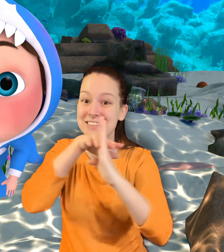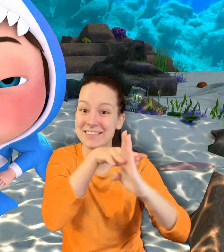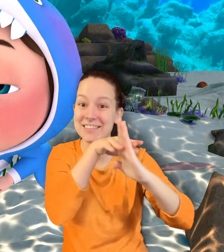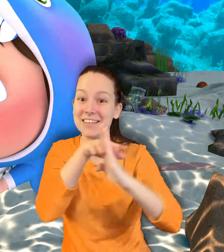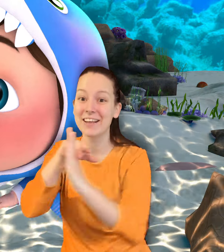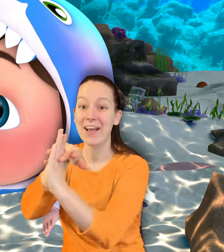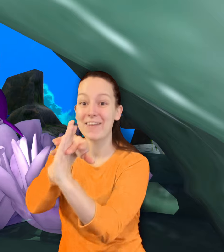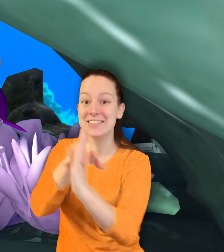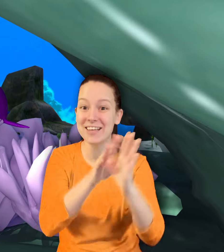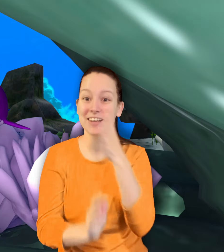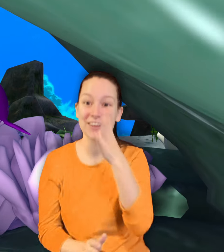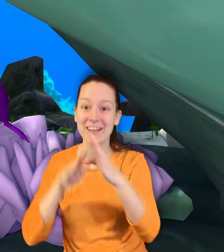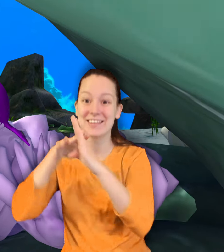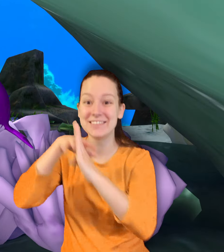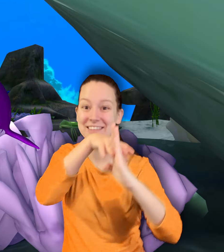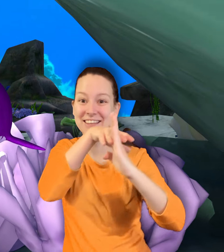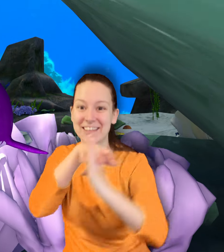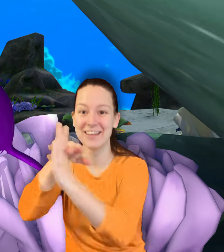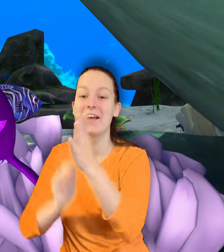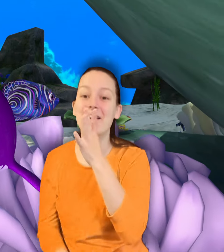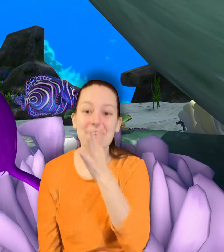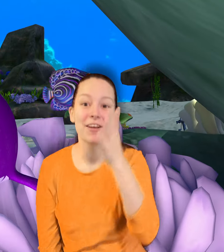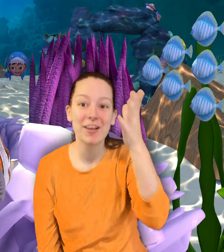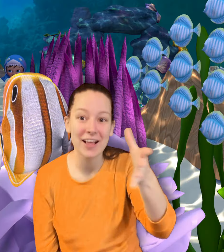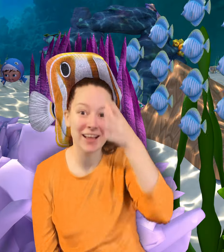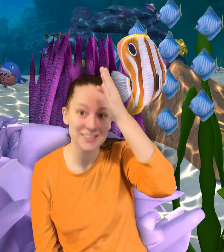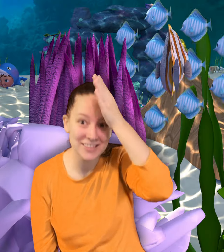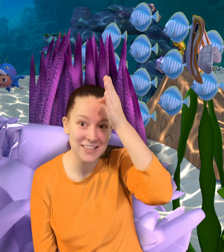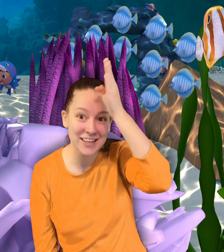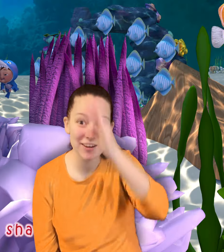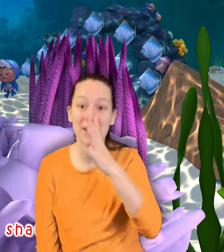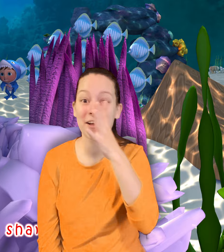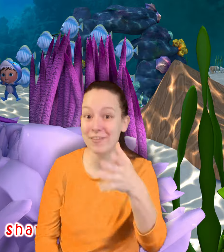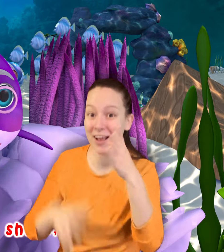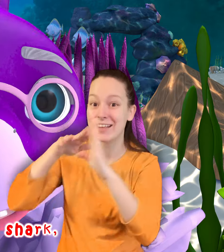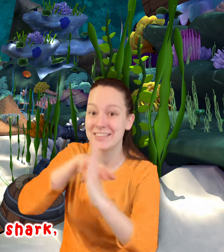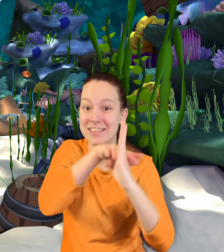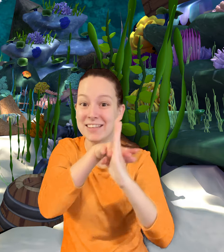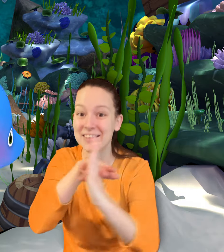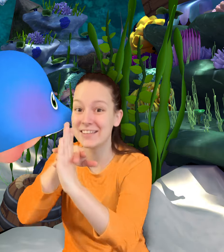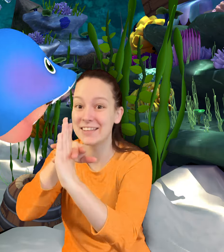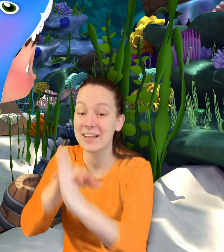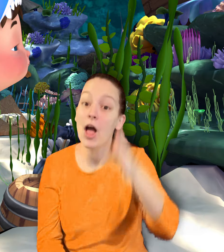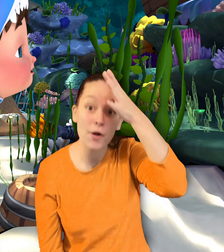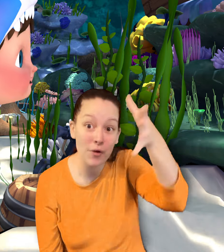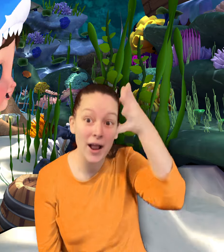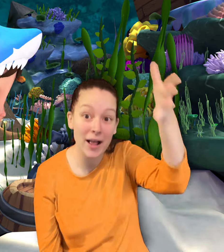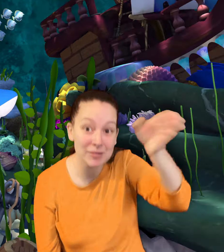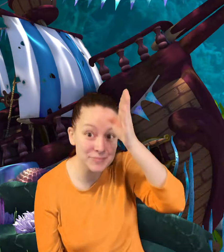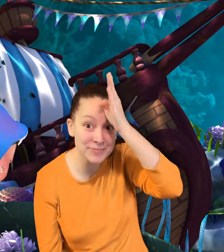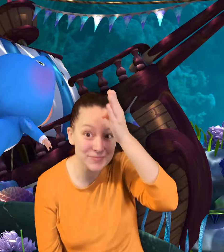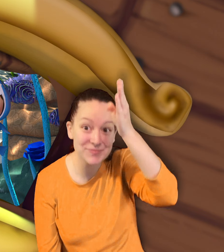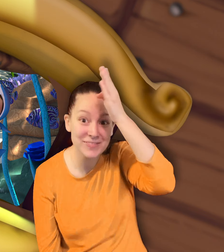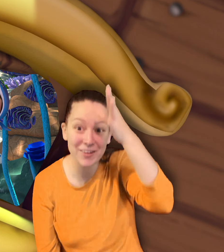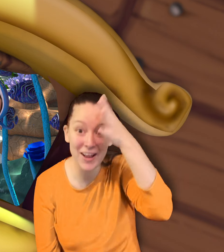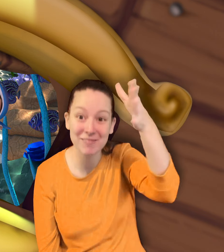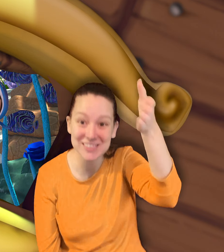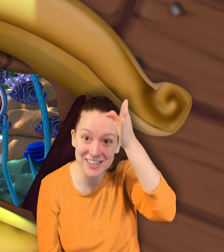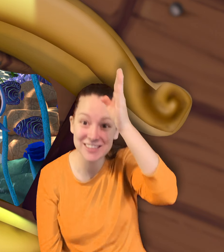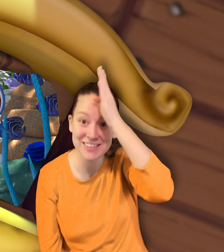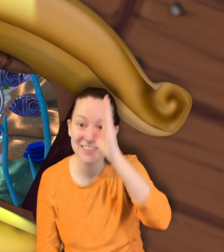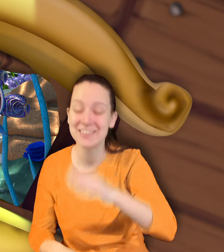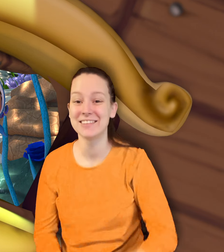ザメおばザメおばザメおばザメおじザメ